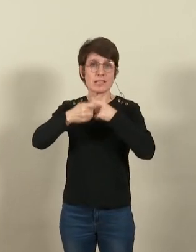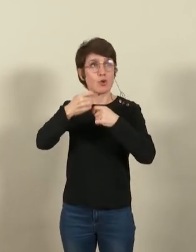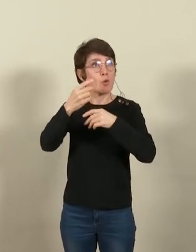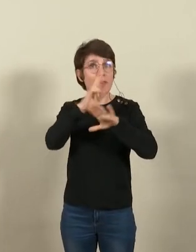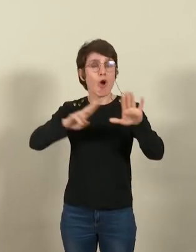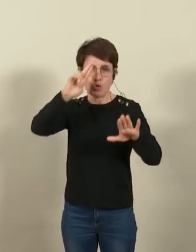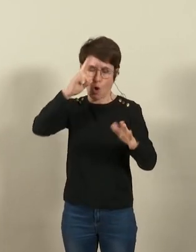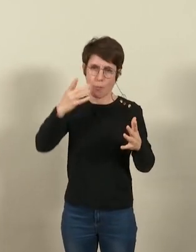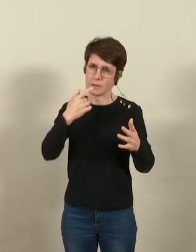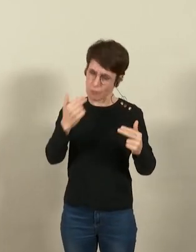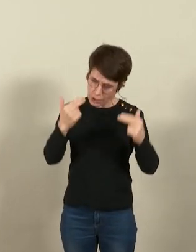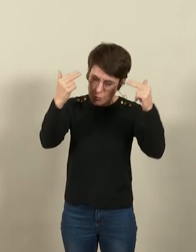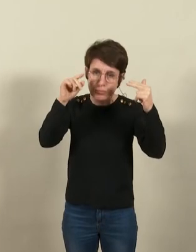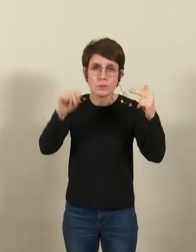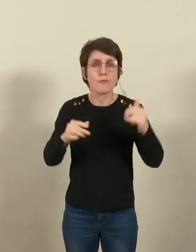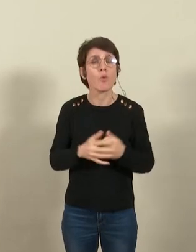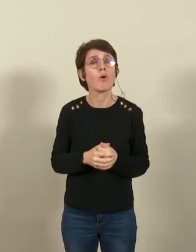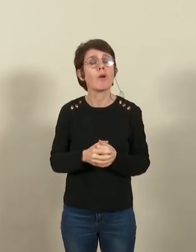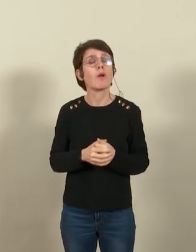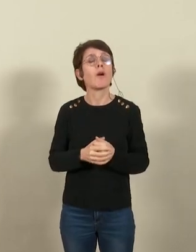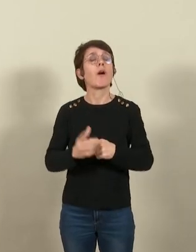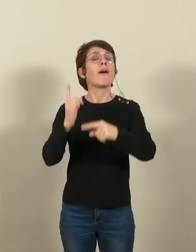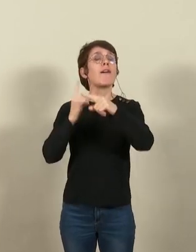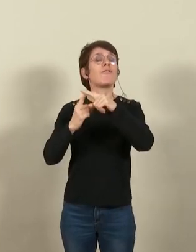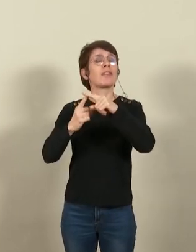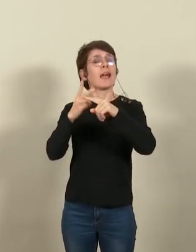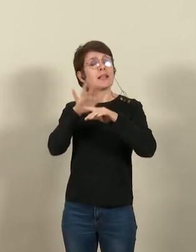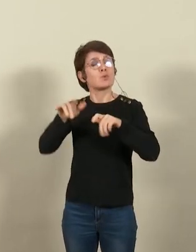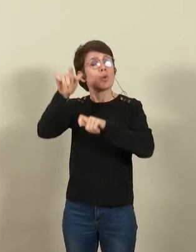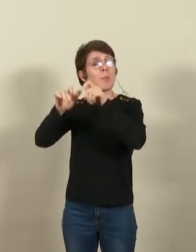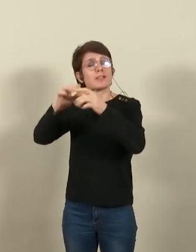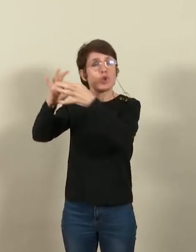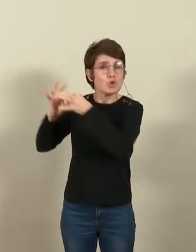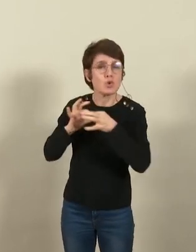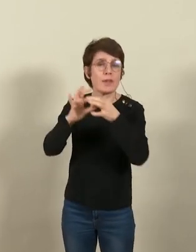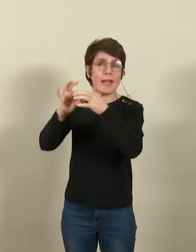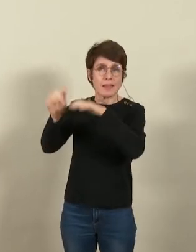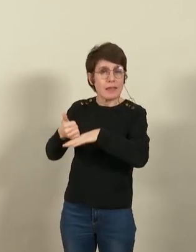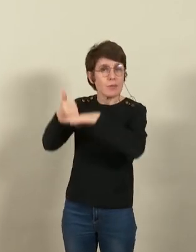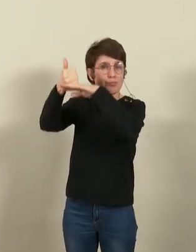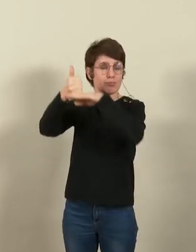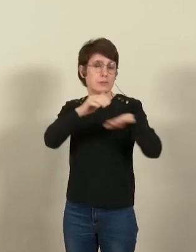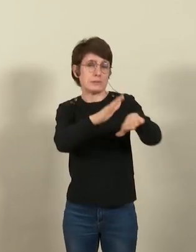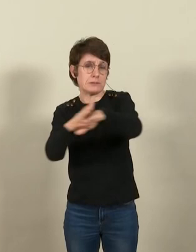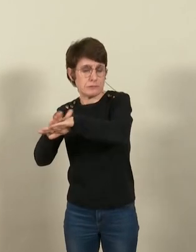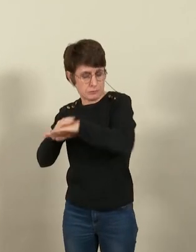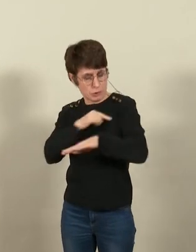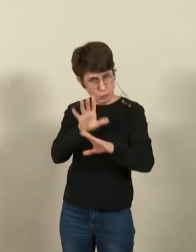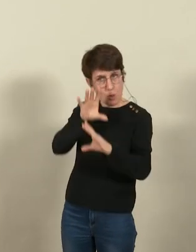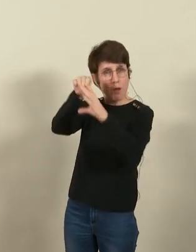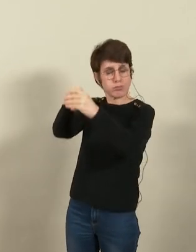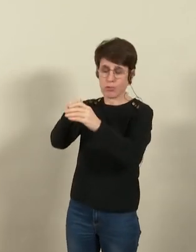rejoint l'appel de la Fédération des acteurs de la solidarité et d'autres grandes organisations à entrer en